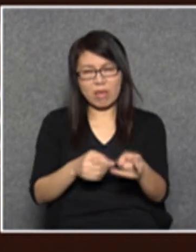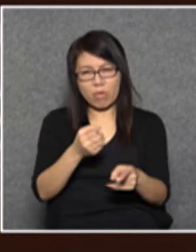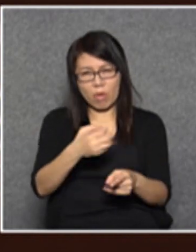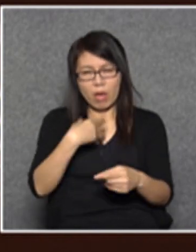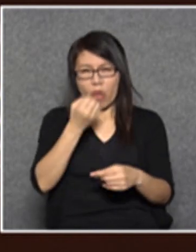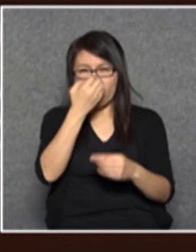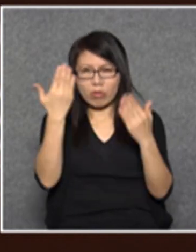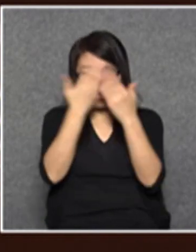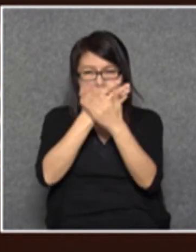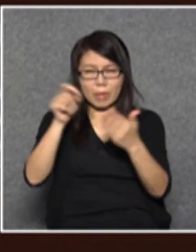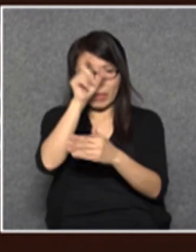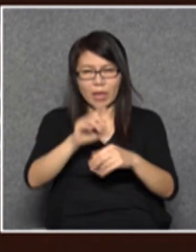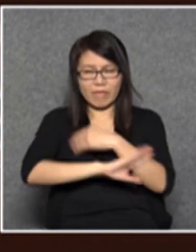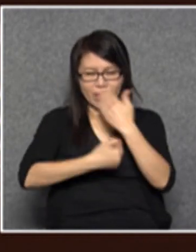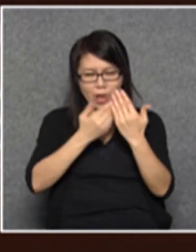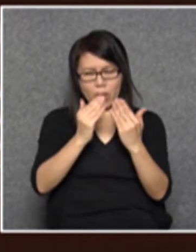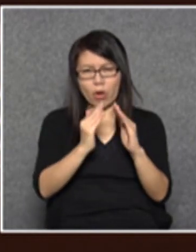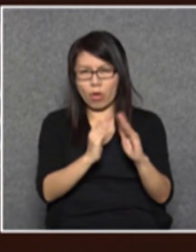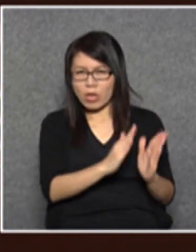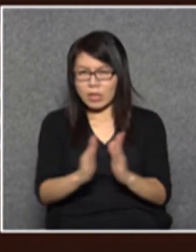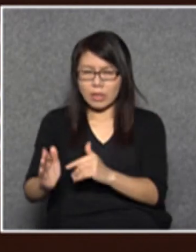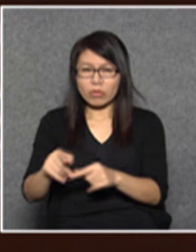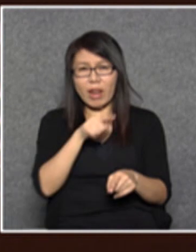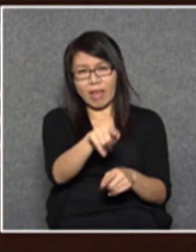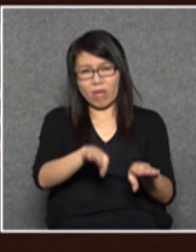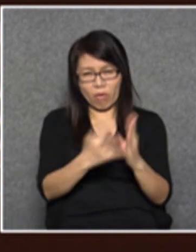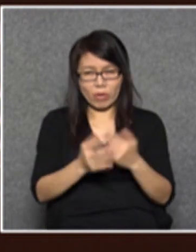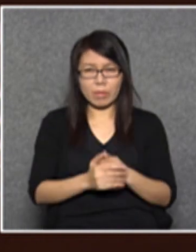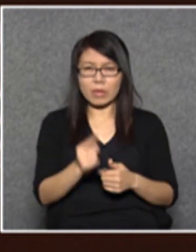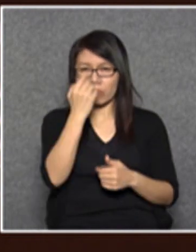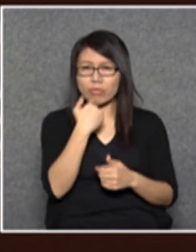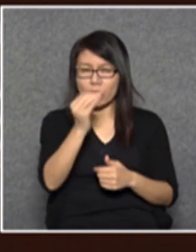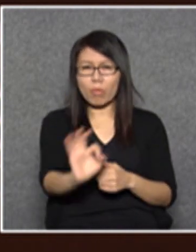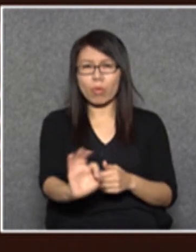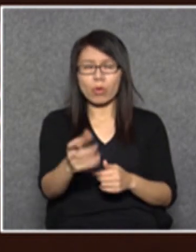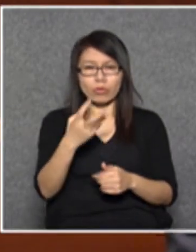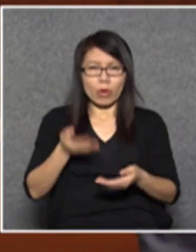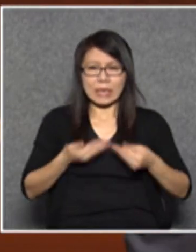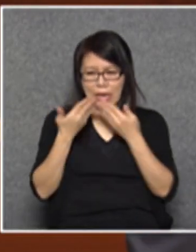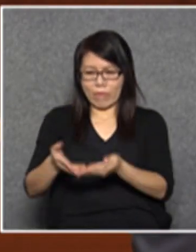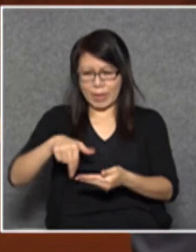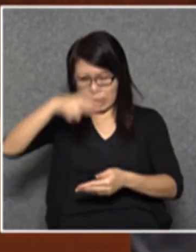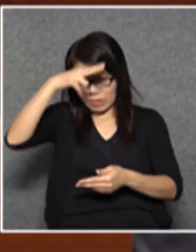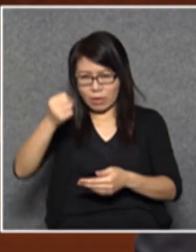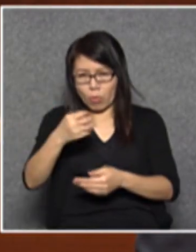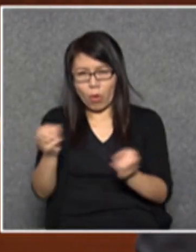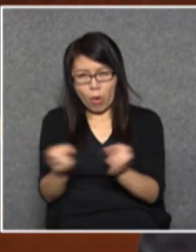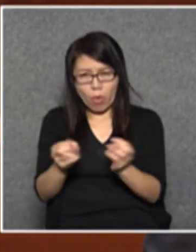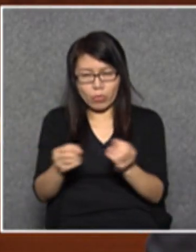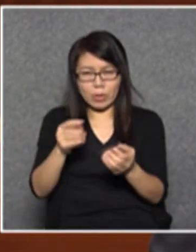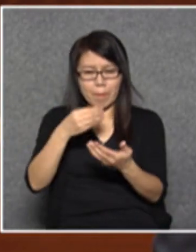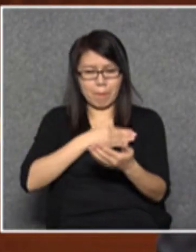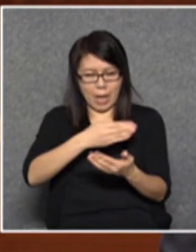裡面，你說法律程序，法律程序是你啟動的嘛，你不上訴，你只要去回去行會就可以發牌的嘛，這個簡直就